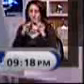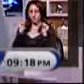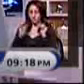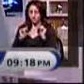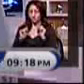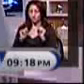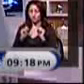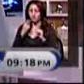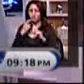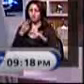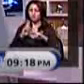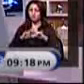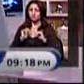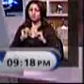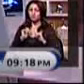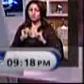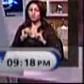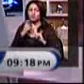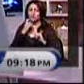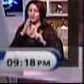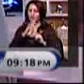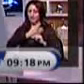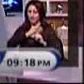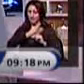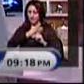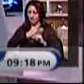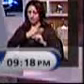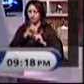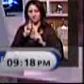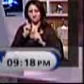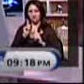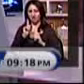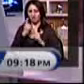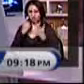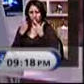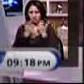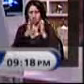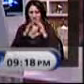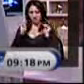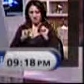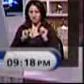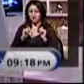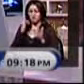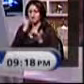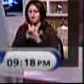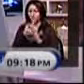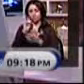يحكم، واخد بال حضرتك، والمجلس العسكري لا يجب لا يجب طبعا لا يجب, لا يجب طبعا. يعني احنا هنطلع من